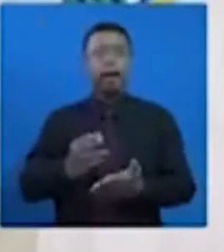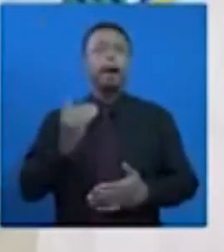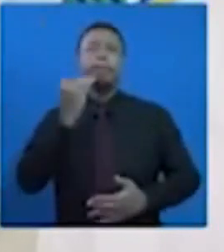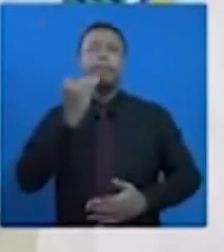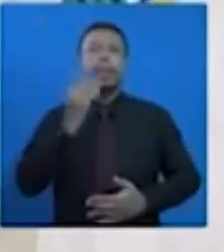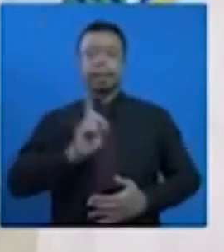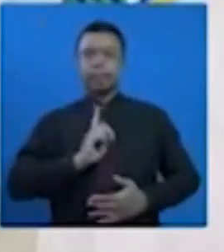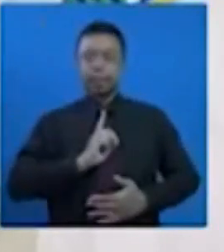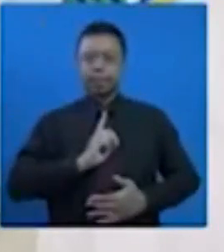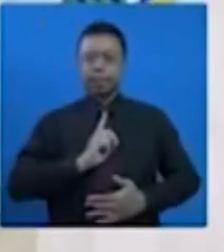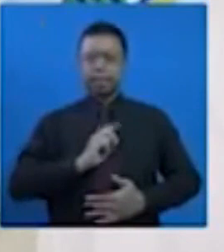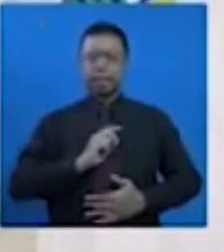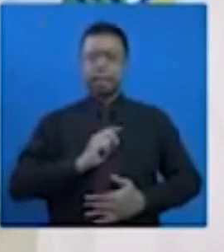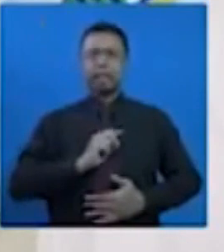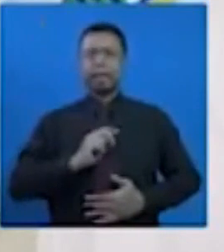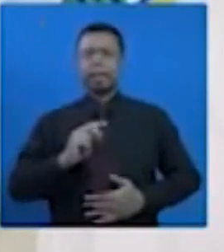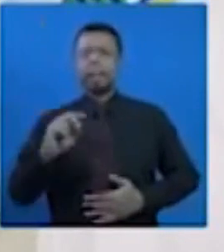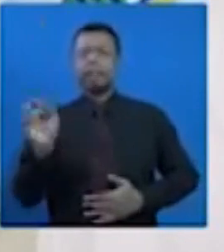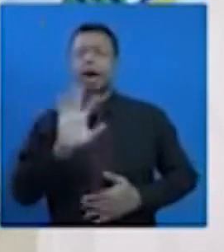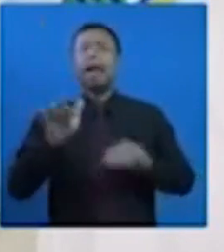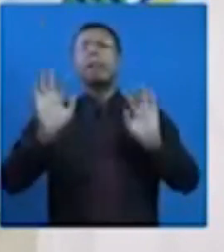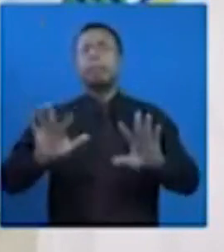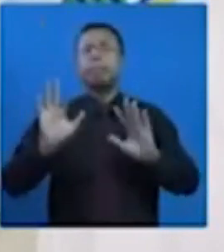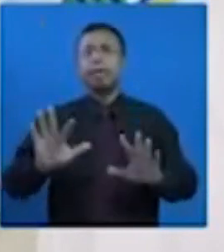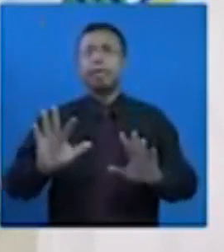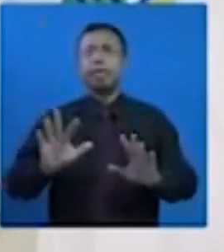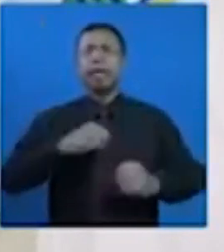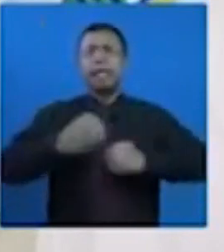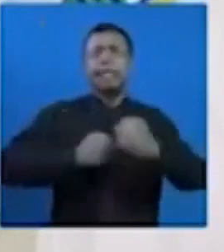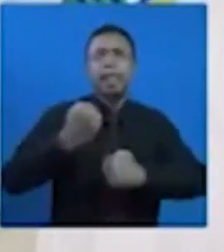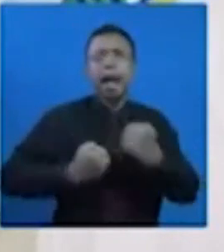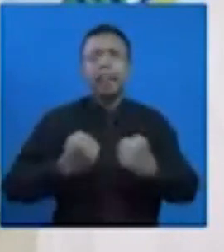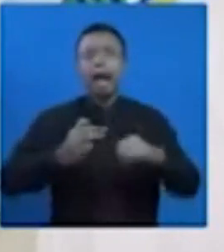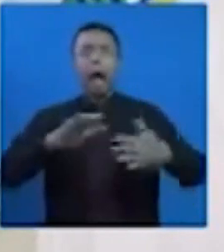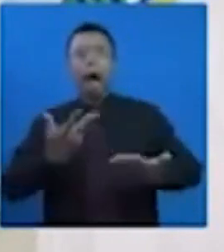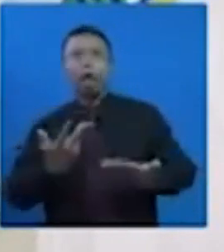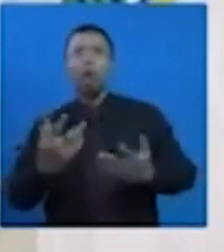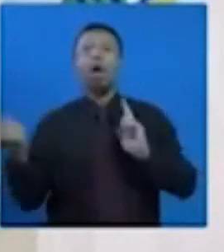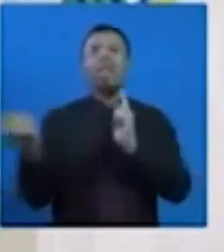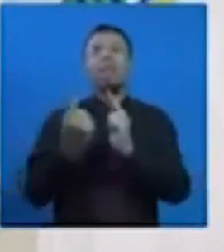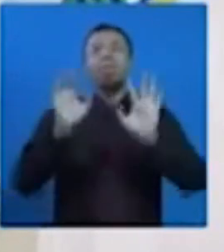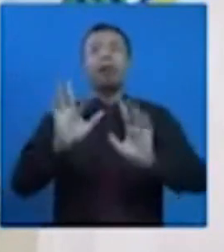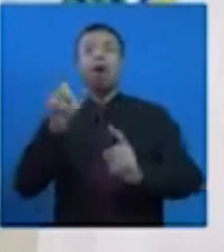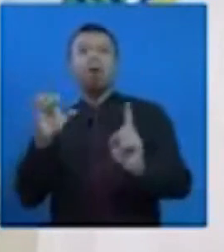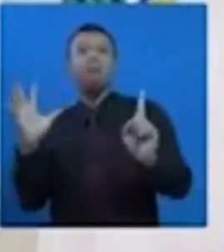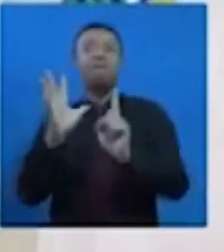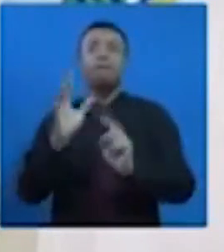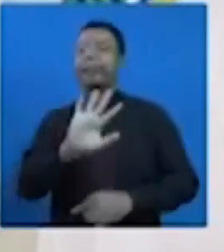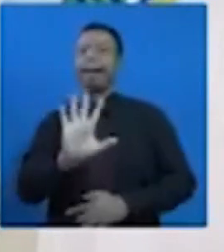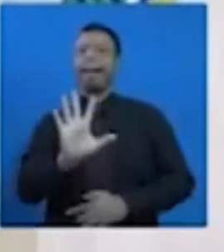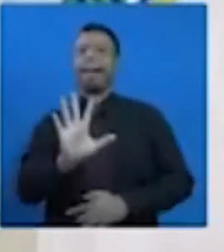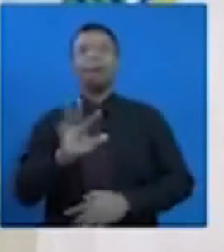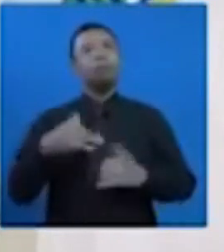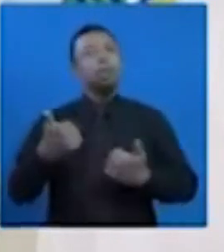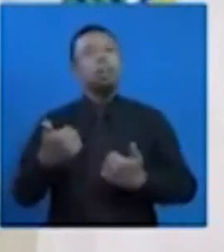menjaga diri mengurangi Hai Kegiatan mengurangi Interaksi yang punya